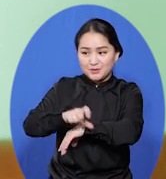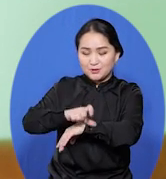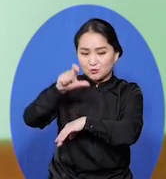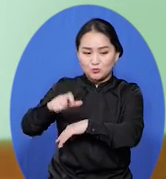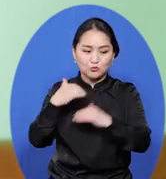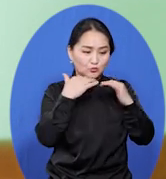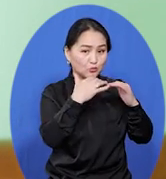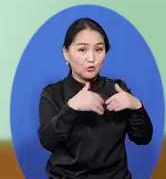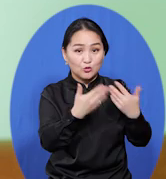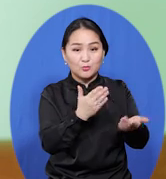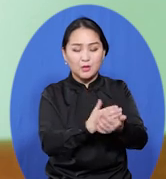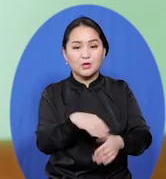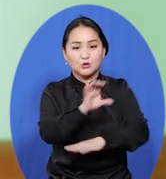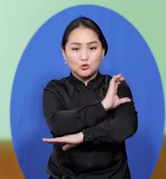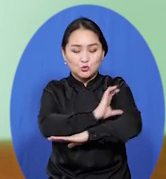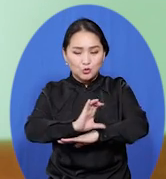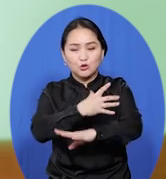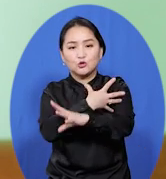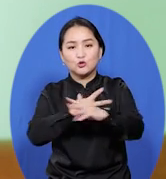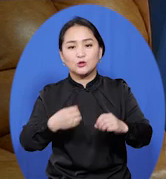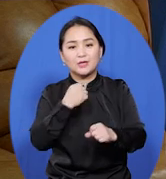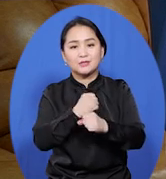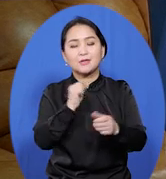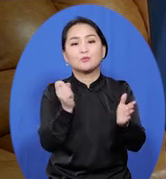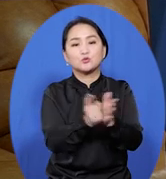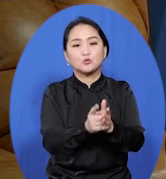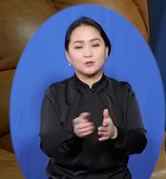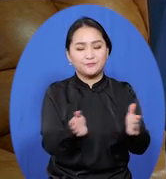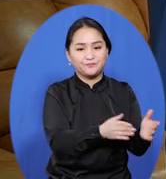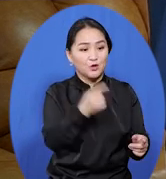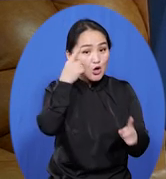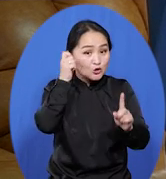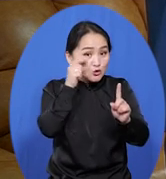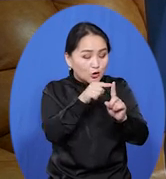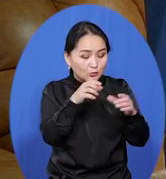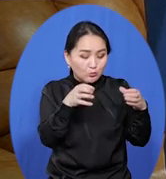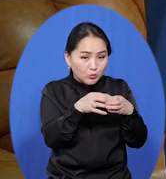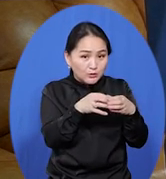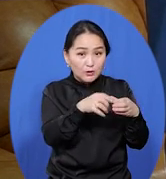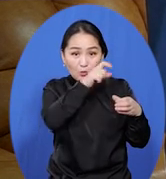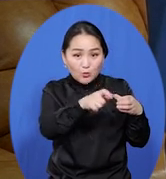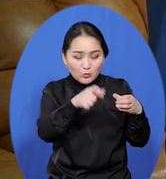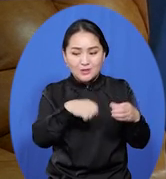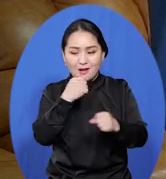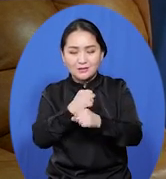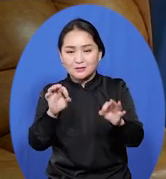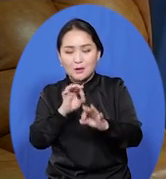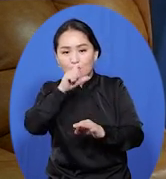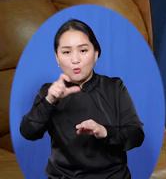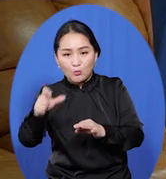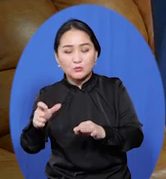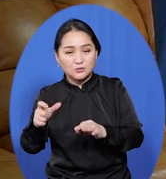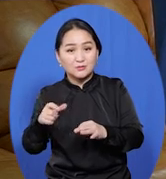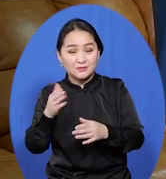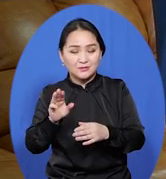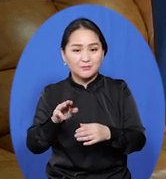мэдээлүүдээ өгөө явж байгаа. Ер нь сурвалт нөлөөллийн ажил бол маш чухал. Ер зорилттой бүлгийн гэдэг юм уу, ажилгүй байгаа ихэнх хүмүүс хандлагууд хэцүү шттэ, ажил